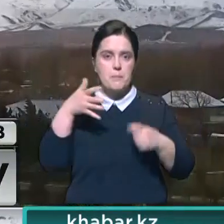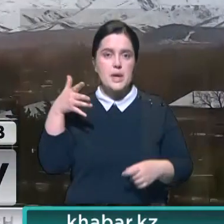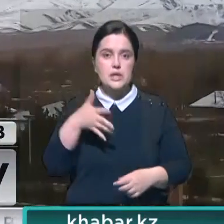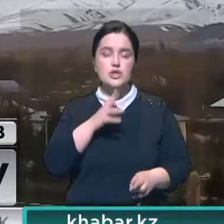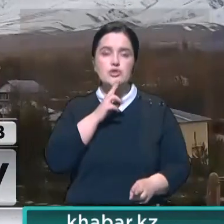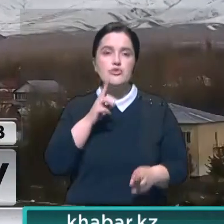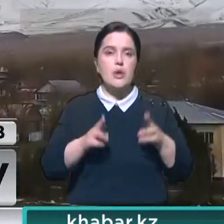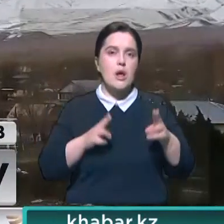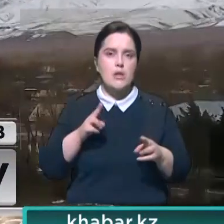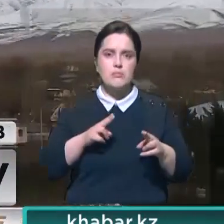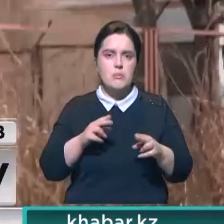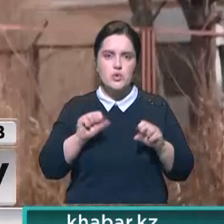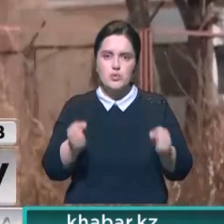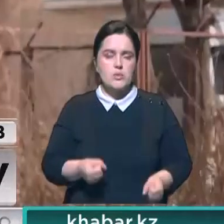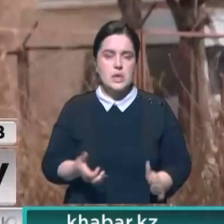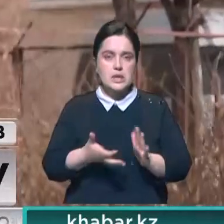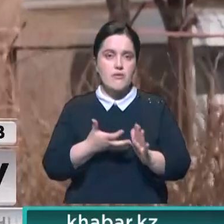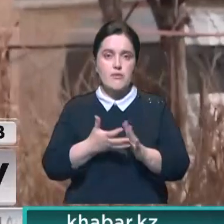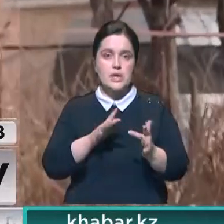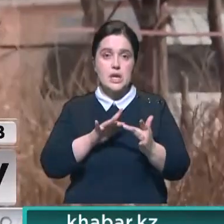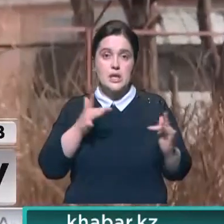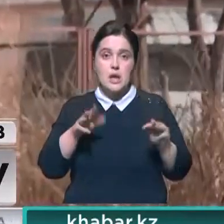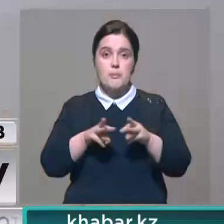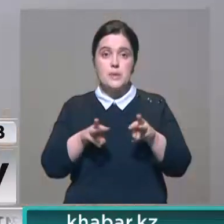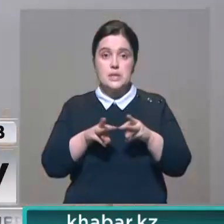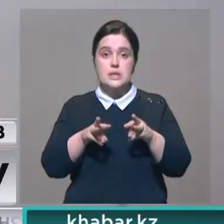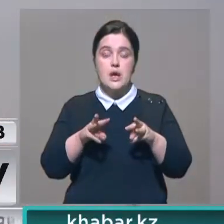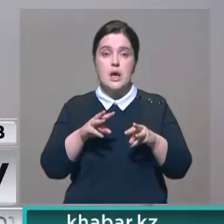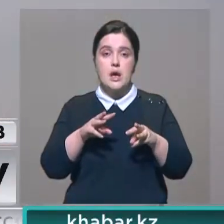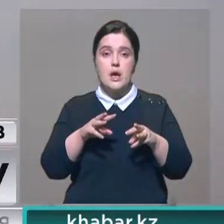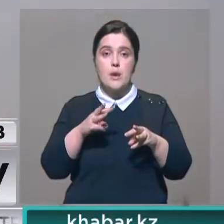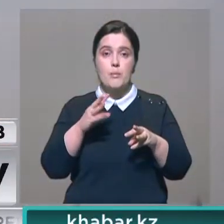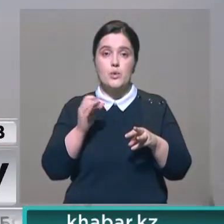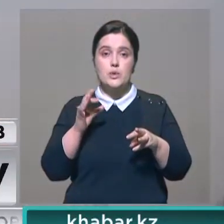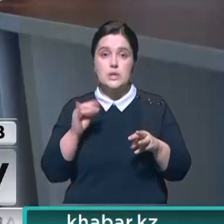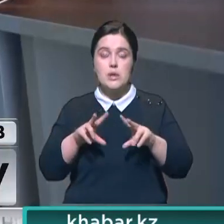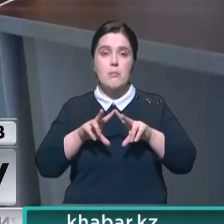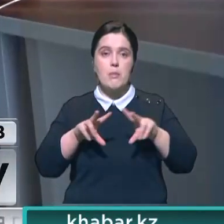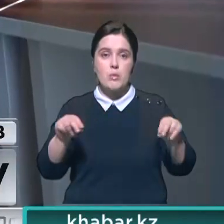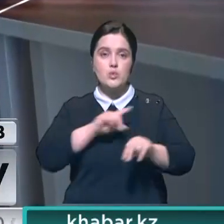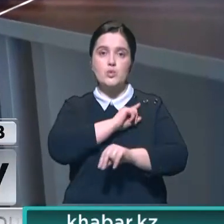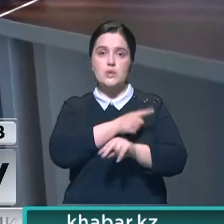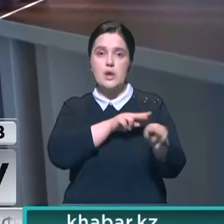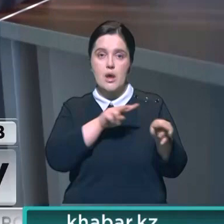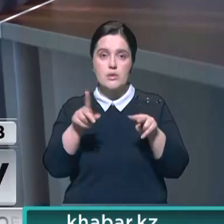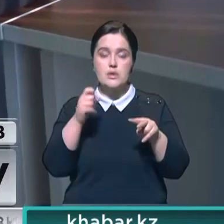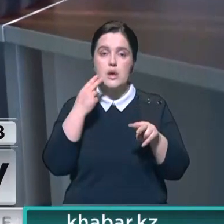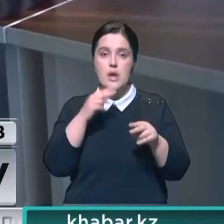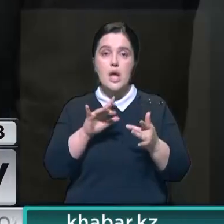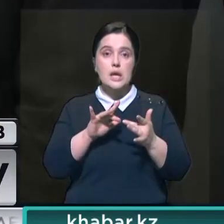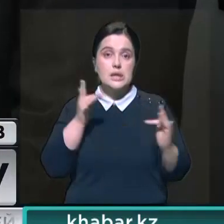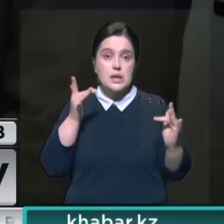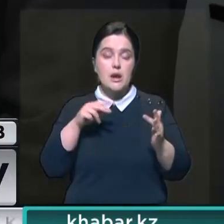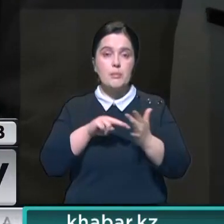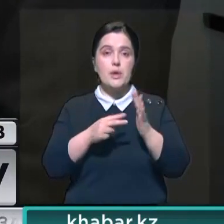почти 5.000 жалоб на низкую скорость интернета министр цифрового развития Багдад Мусин пообещал усилить контроль за качеством интернета